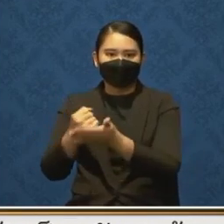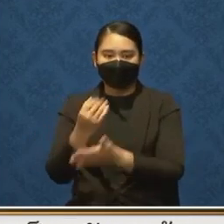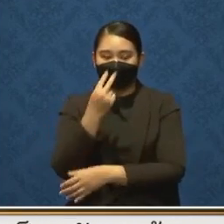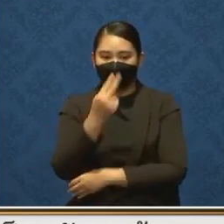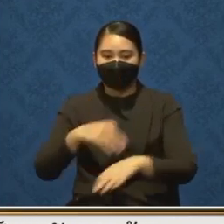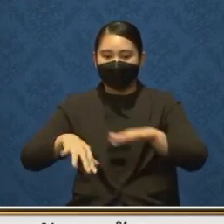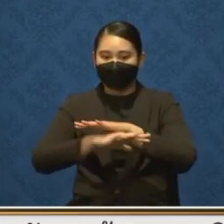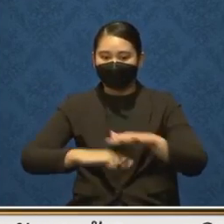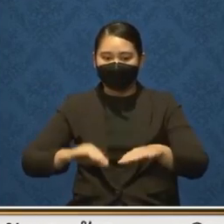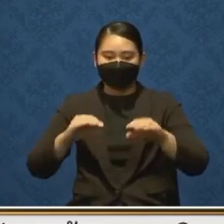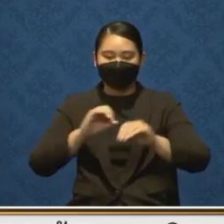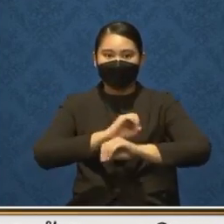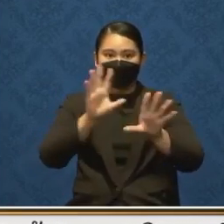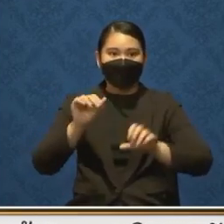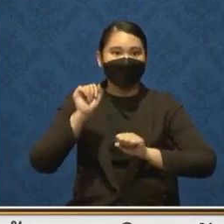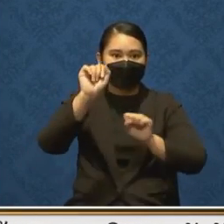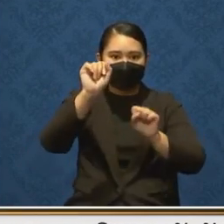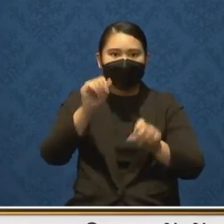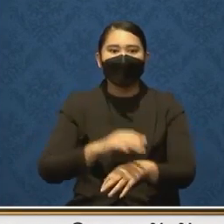คาม